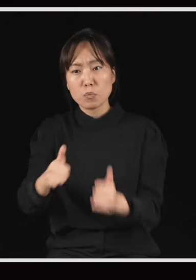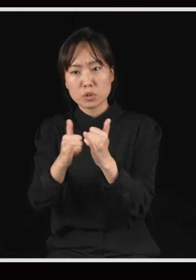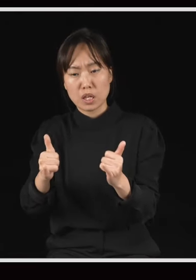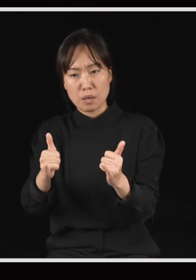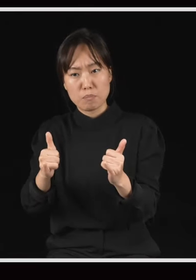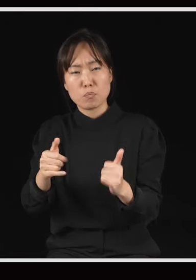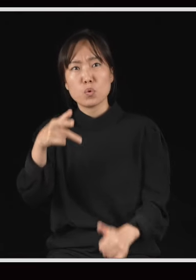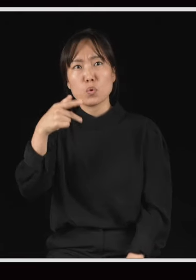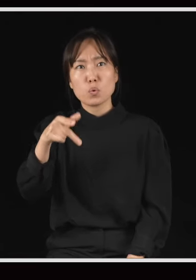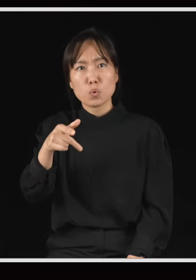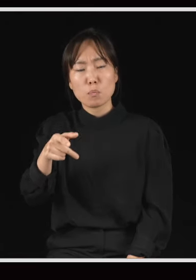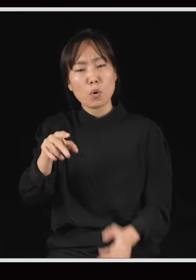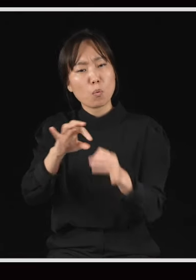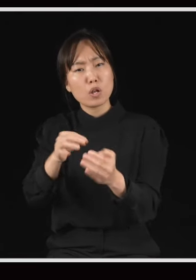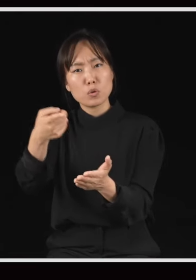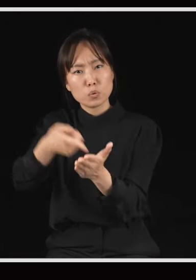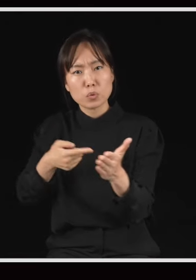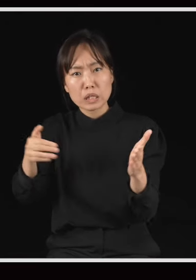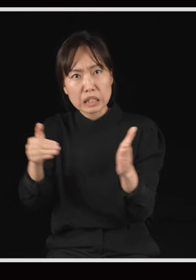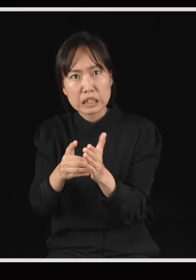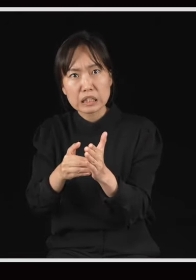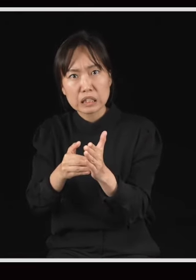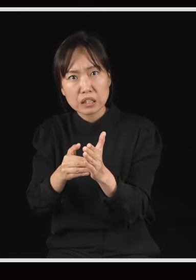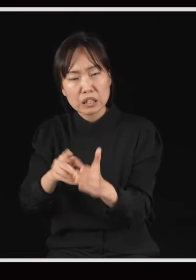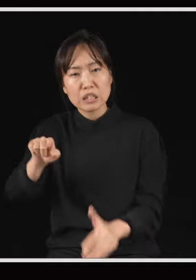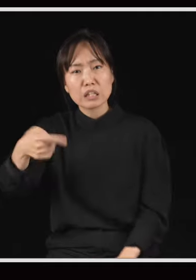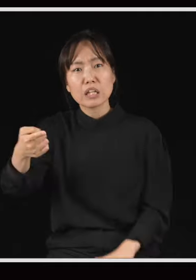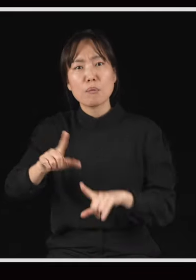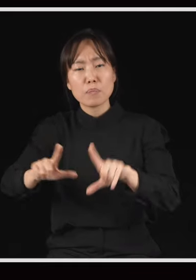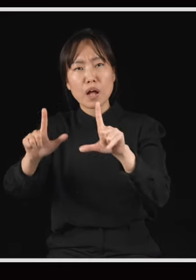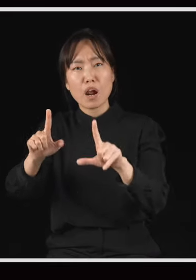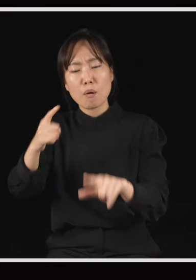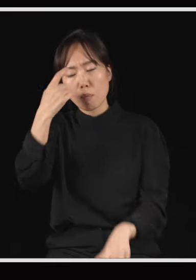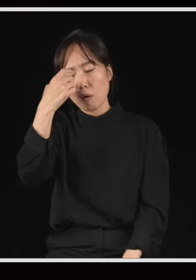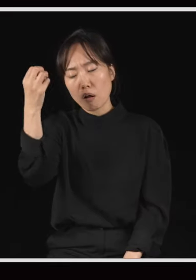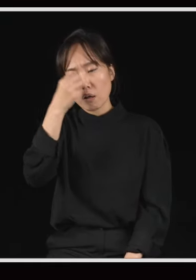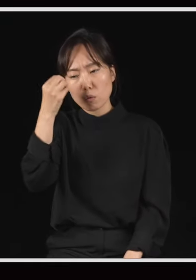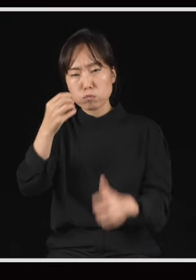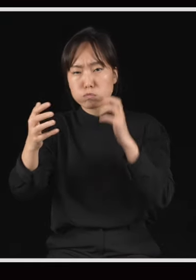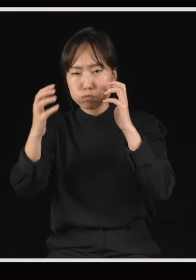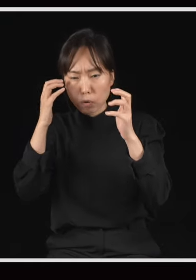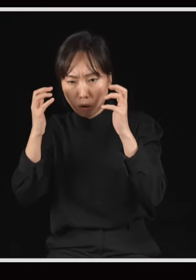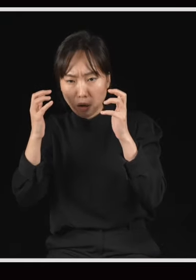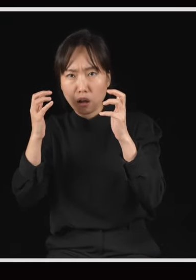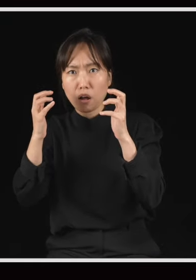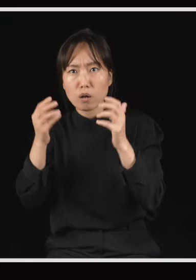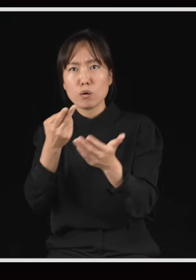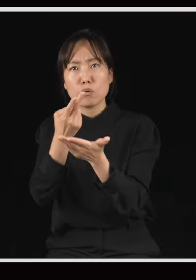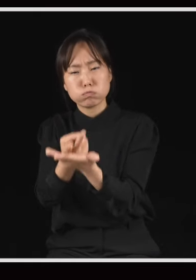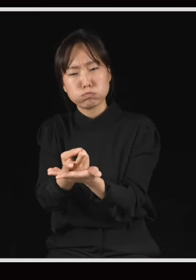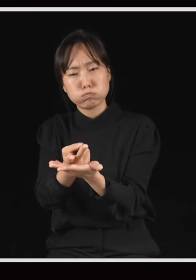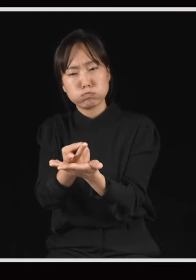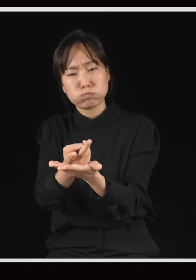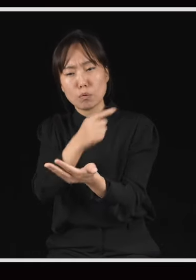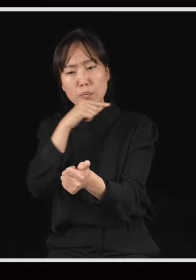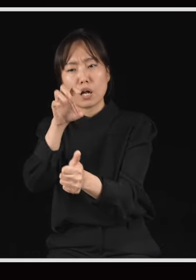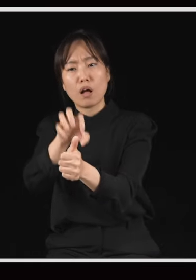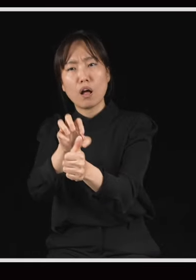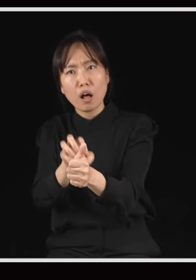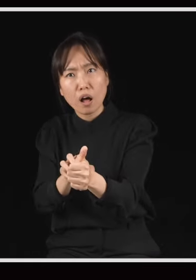비뇨기과 수술을 한다고 했을 때 이거를 하면은 당장 다음날 선망이 생기고, 그리고 계속 누워 계시고 욕창이